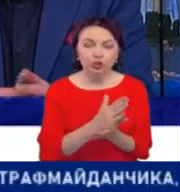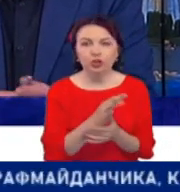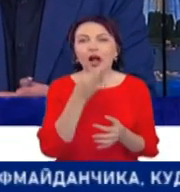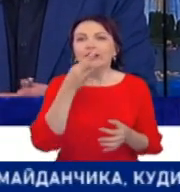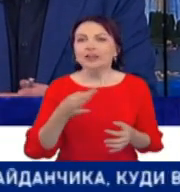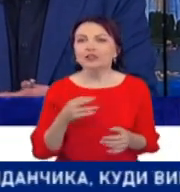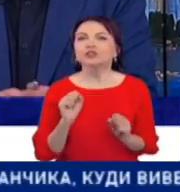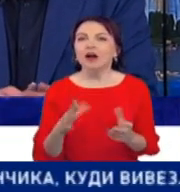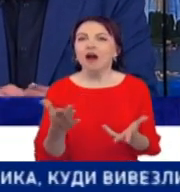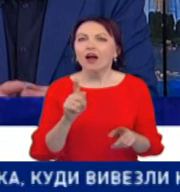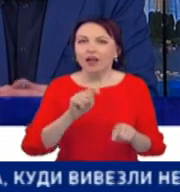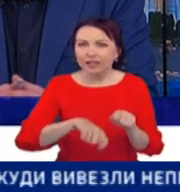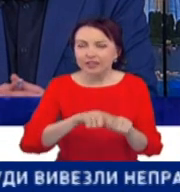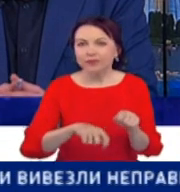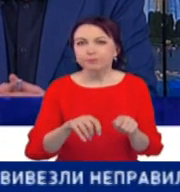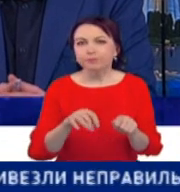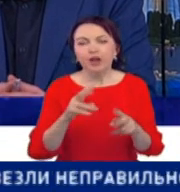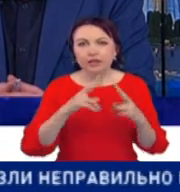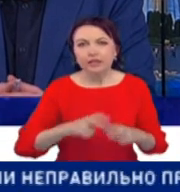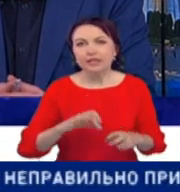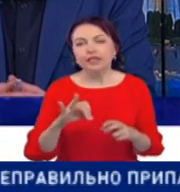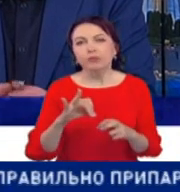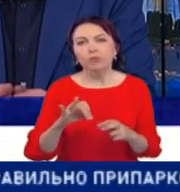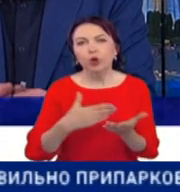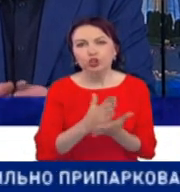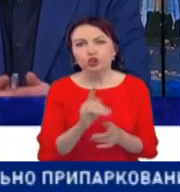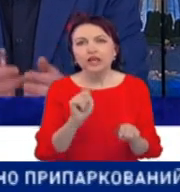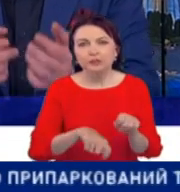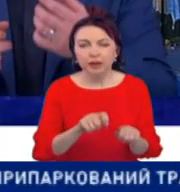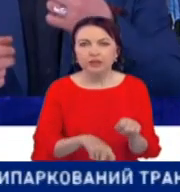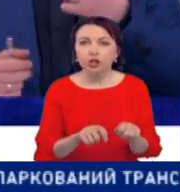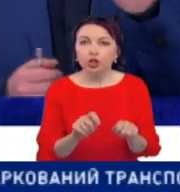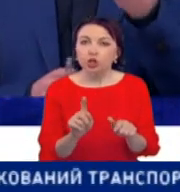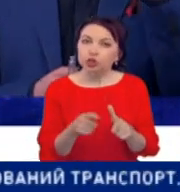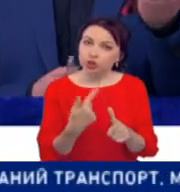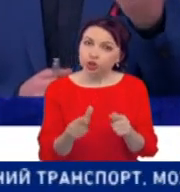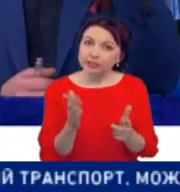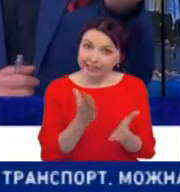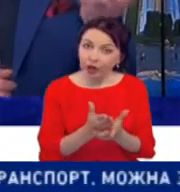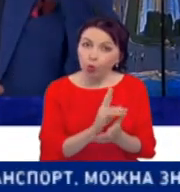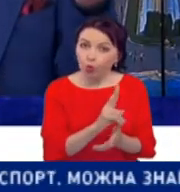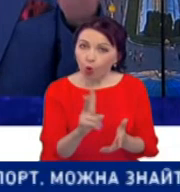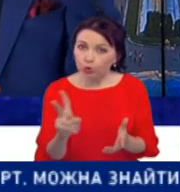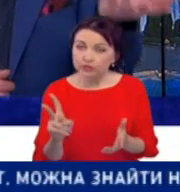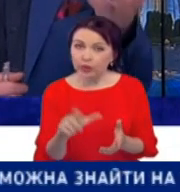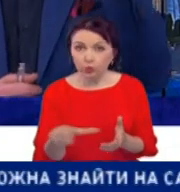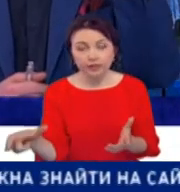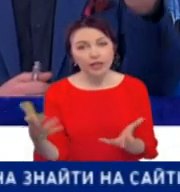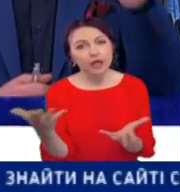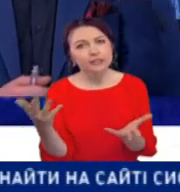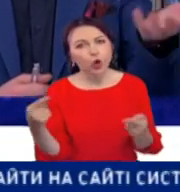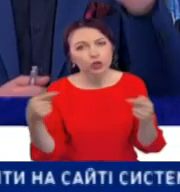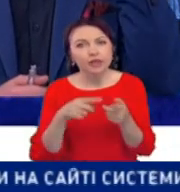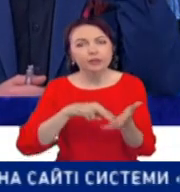Скажіть, як аналітик, знову ж таки, як політичний експерт, чи є в когось якийсь конкретний план,